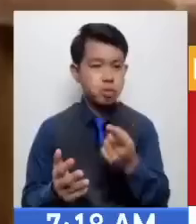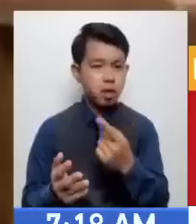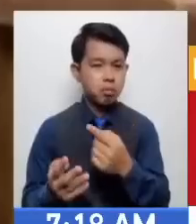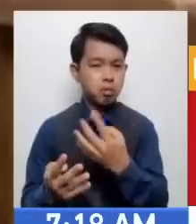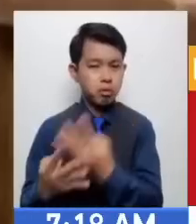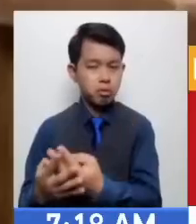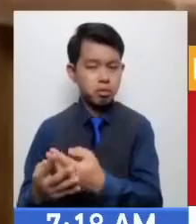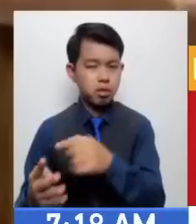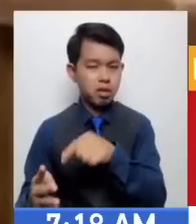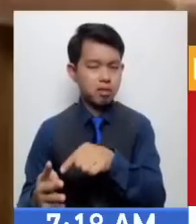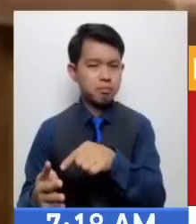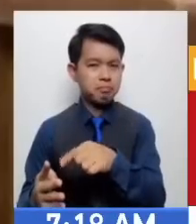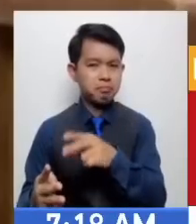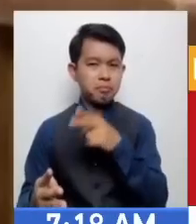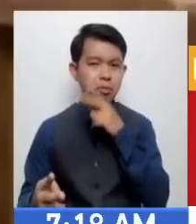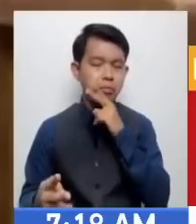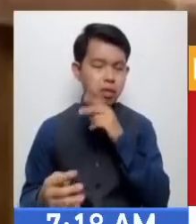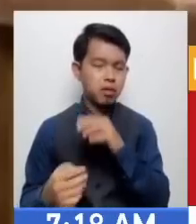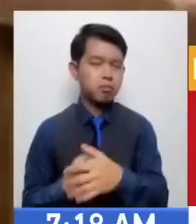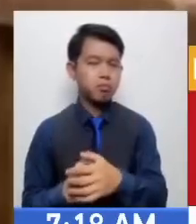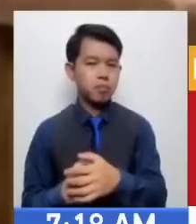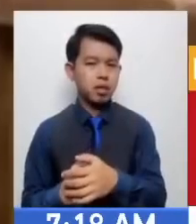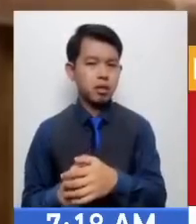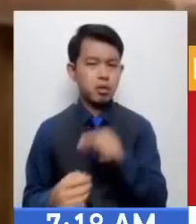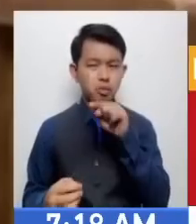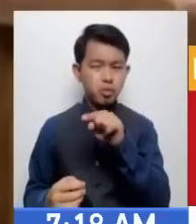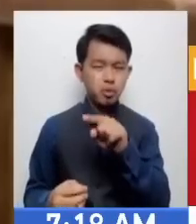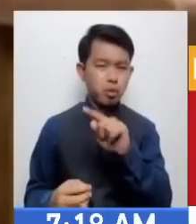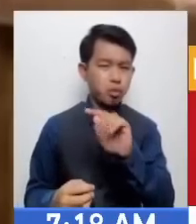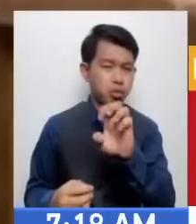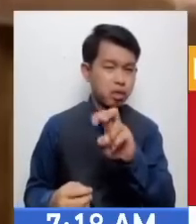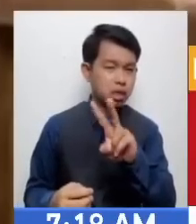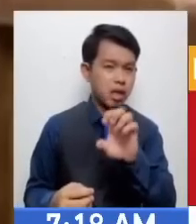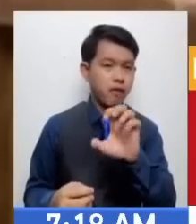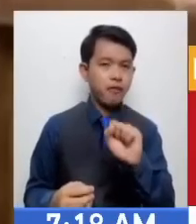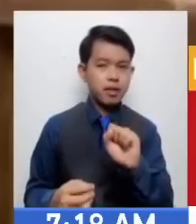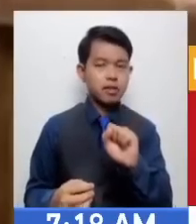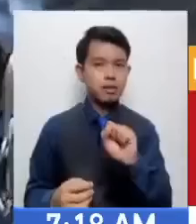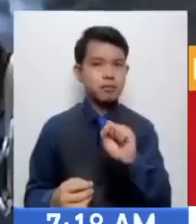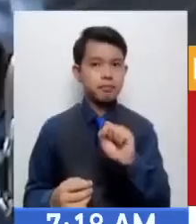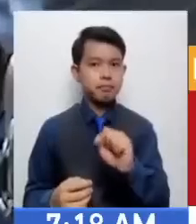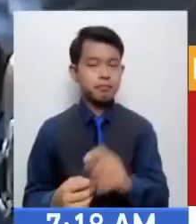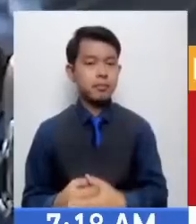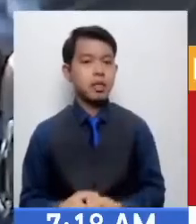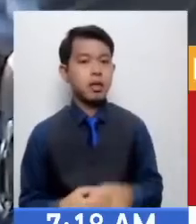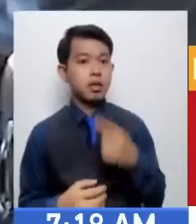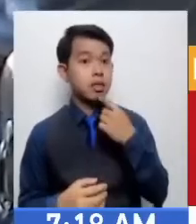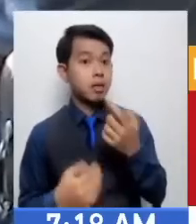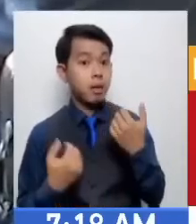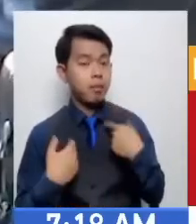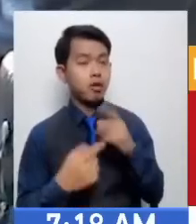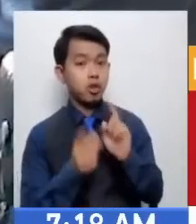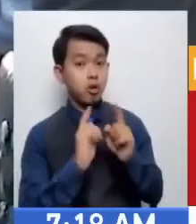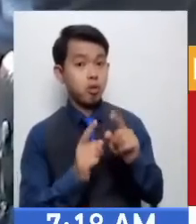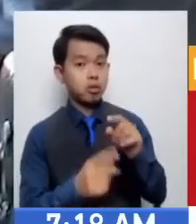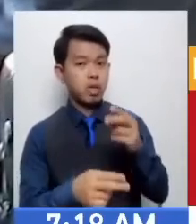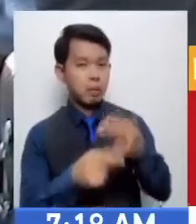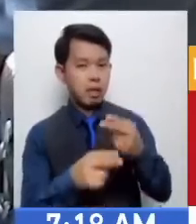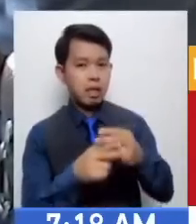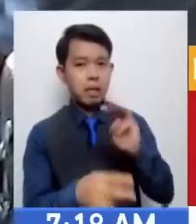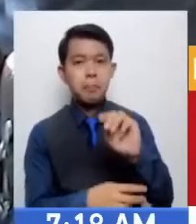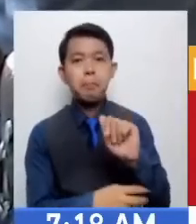Congressman Teves. Ang sabi niya, anong sa kanyang ambush interview, may kausap daw siyang isang Marvin at sabi daw nito Marvin na di